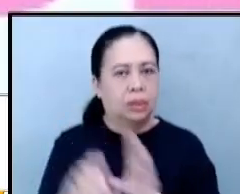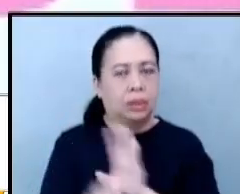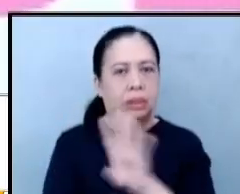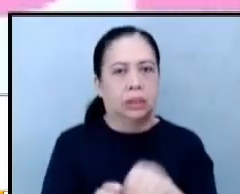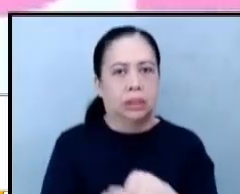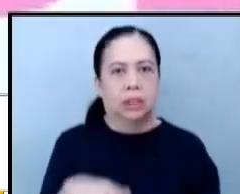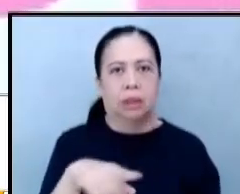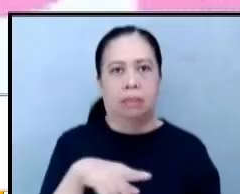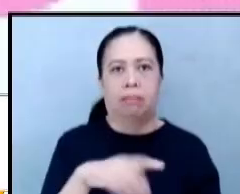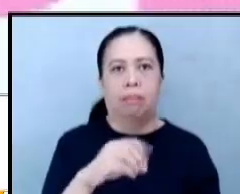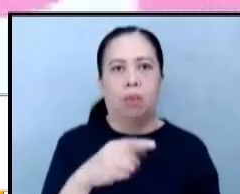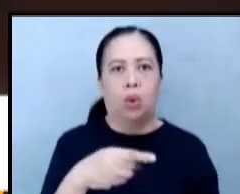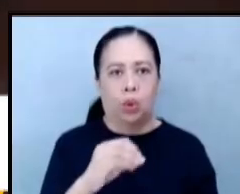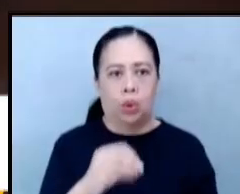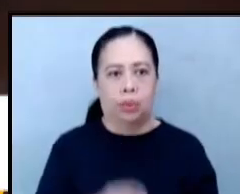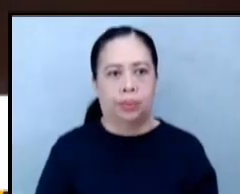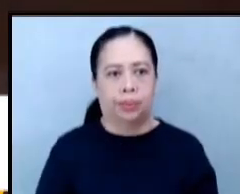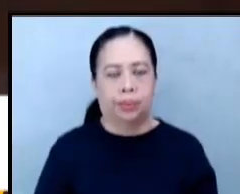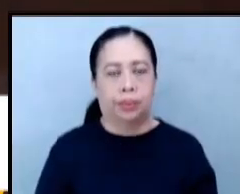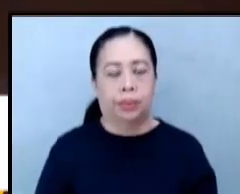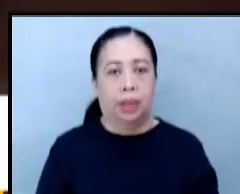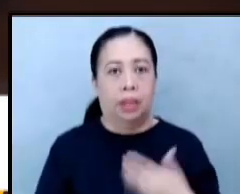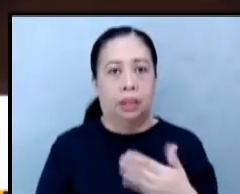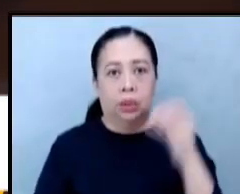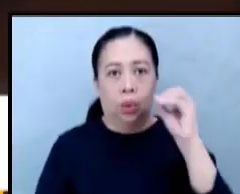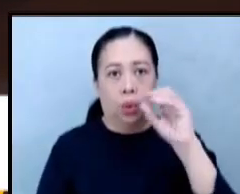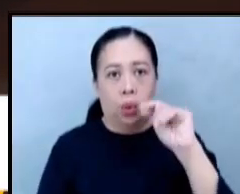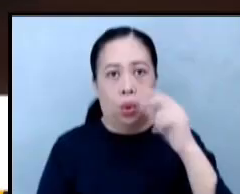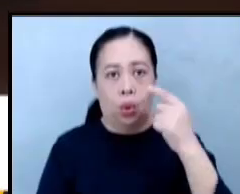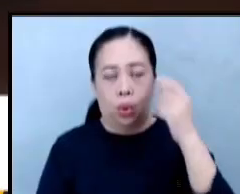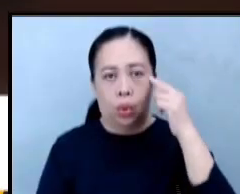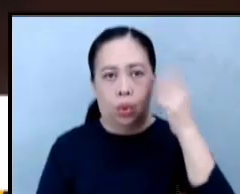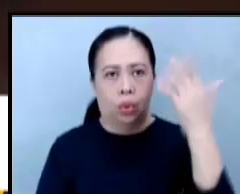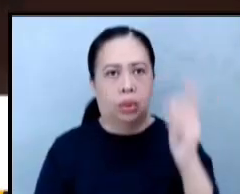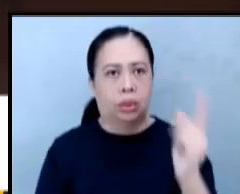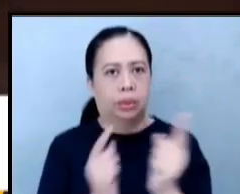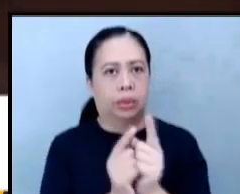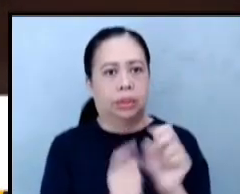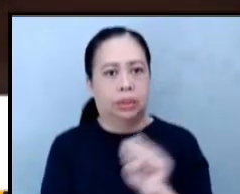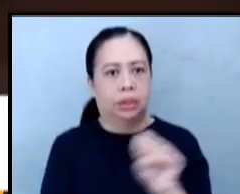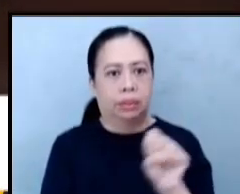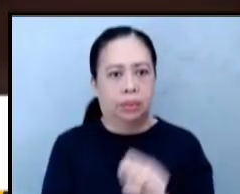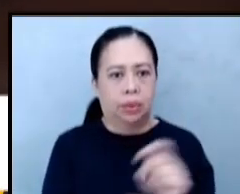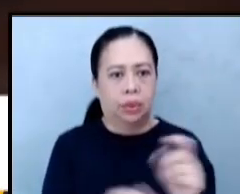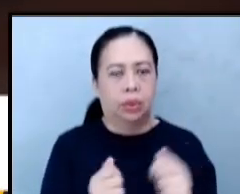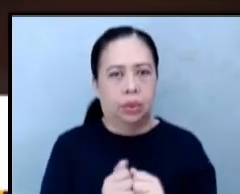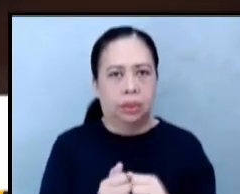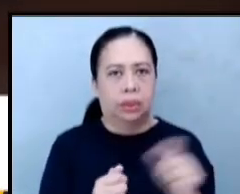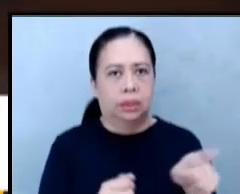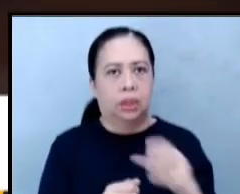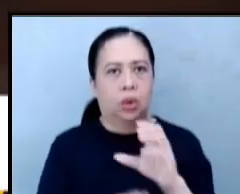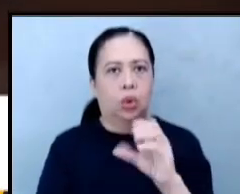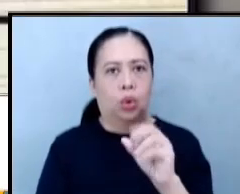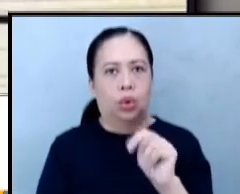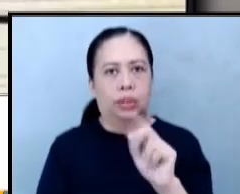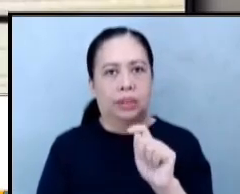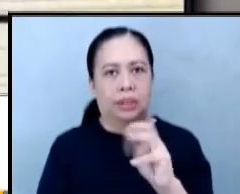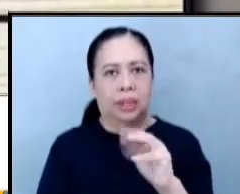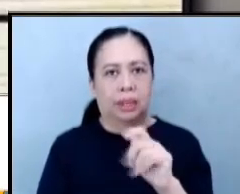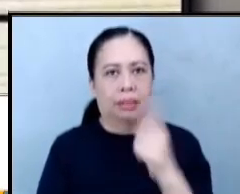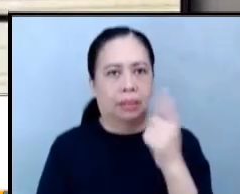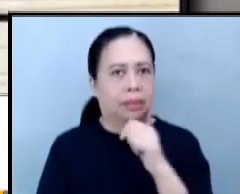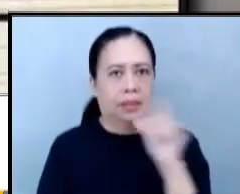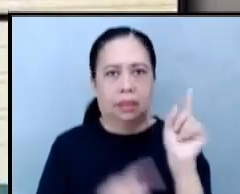operations. Si Ong naman na nakapulong ni Guo sa Singapore ay una nang na-cite in contempt ng kamera dahil sa biguring pagdalo sa